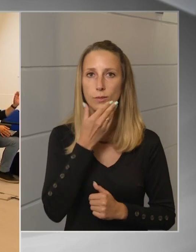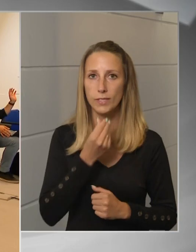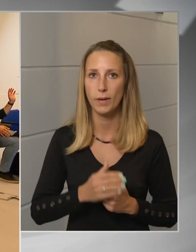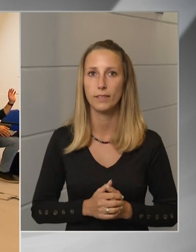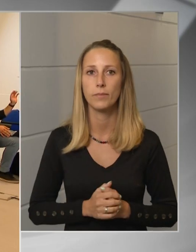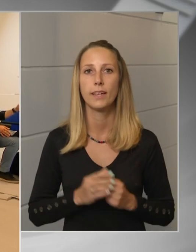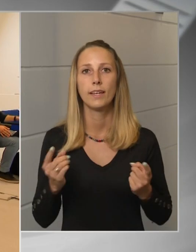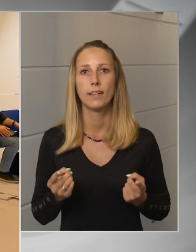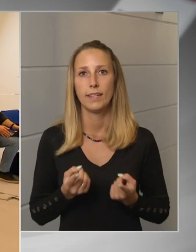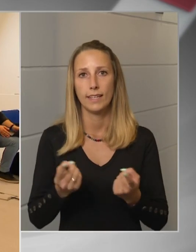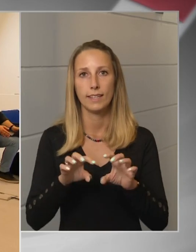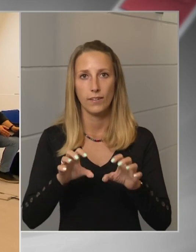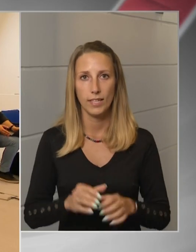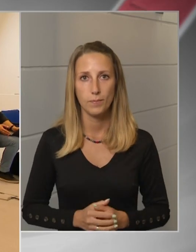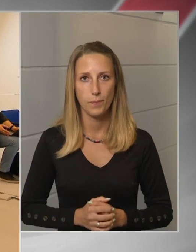Hír TV.